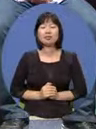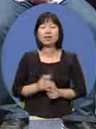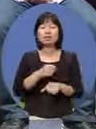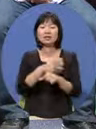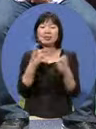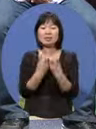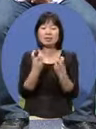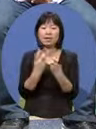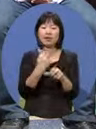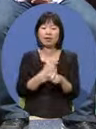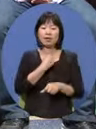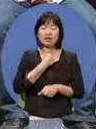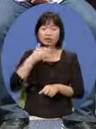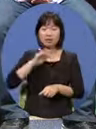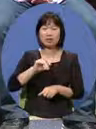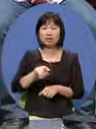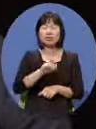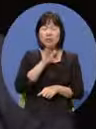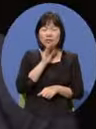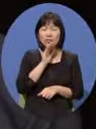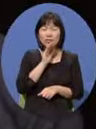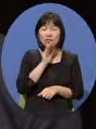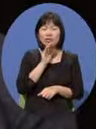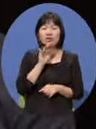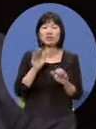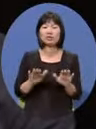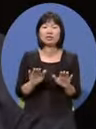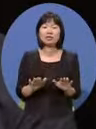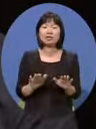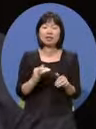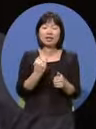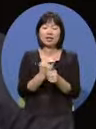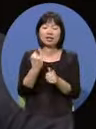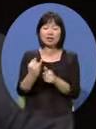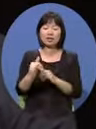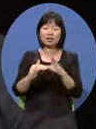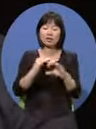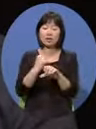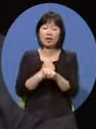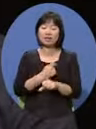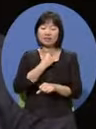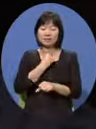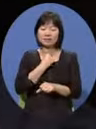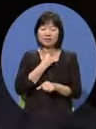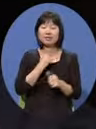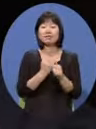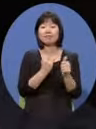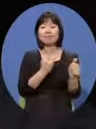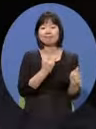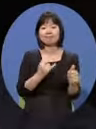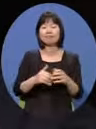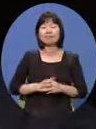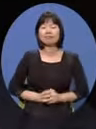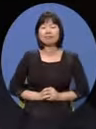다양한 방법을 좀 하고 싶은데도 참 그러더라고. 이렇게 아내와 소통하고 싶은 성규 씨.